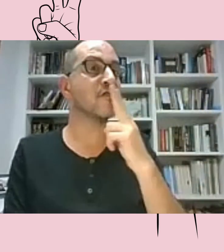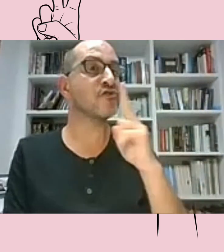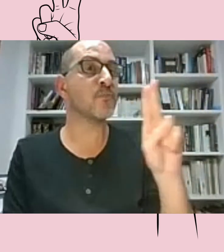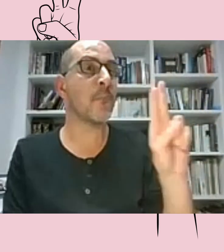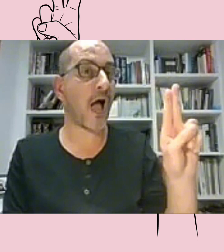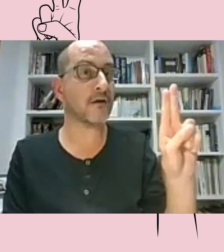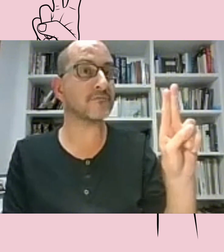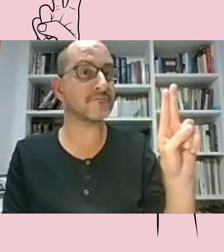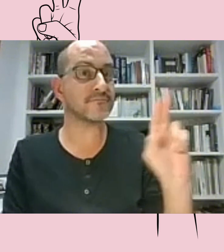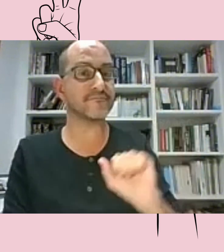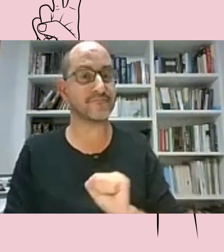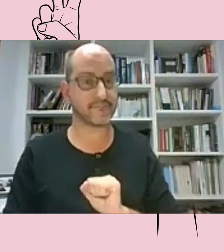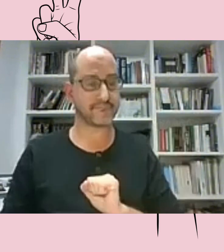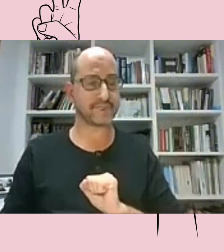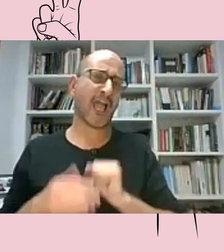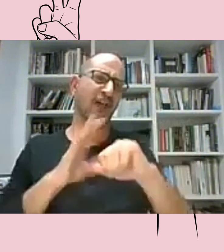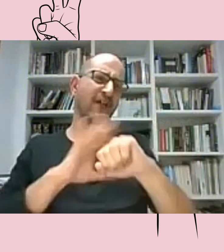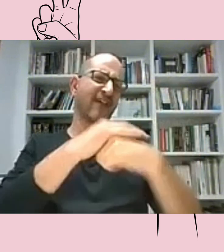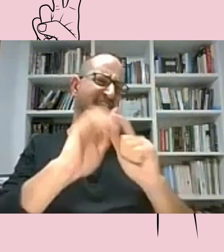נשבע.